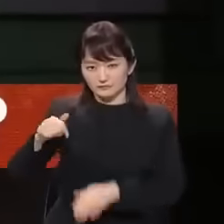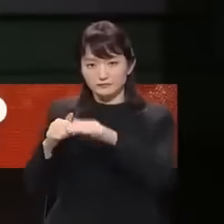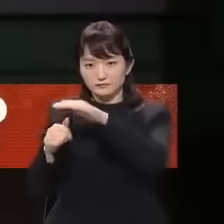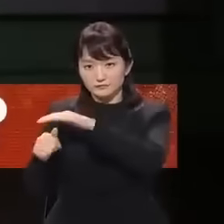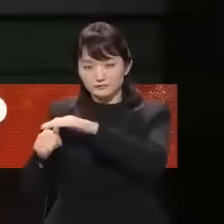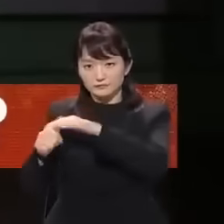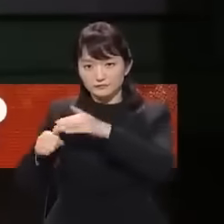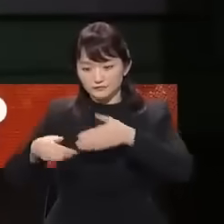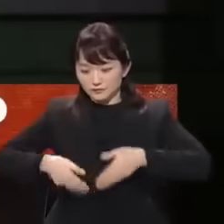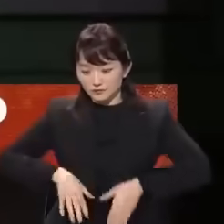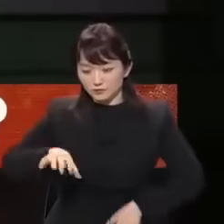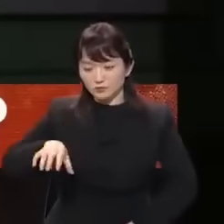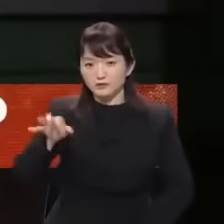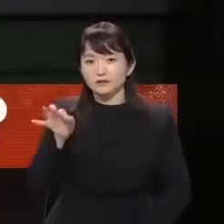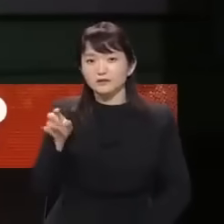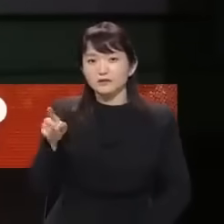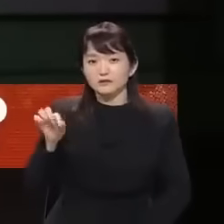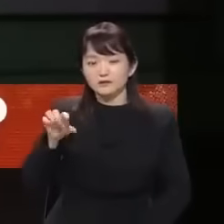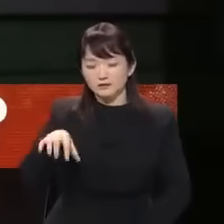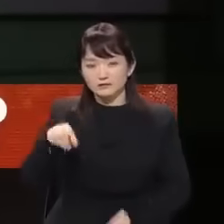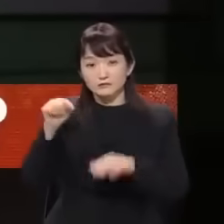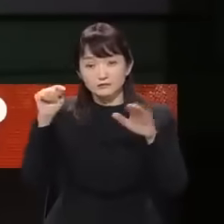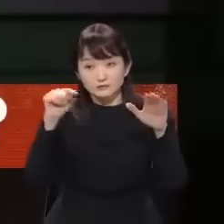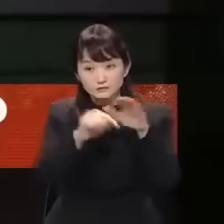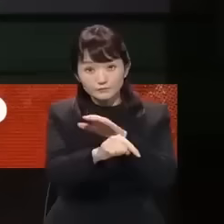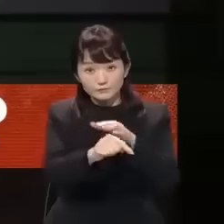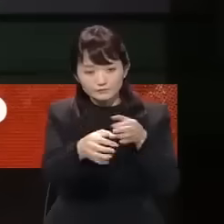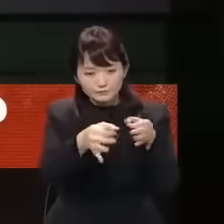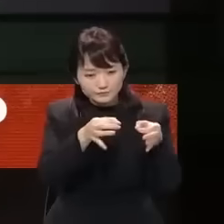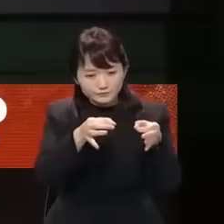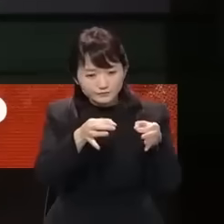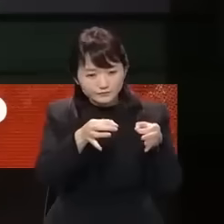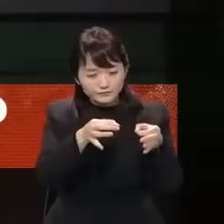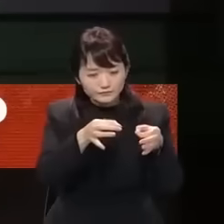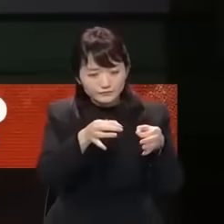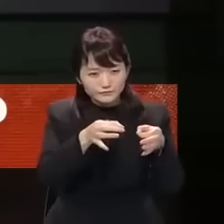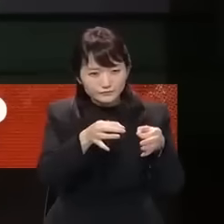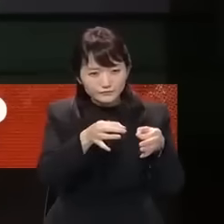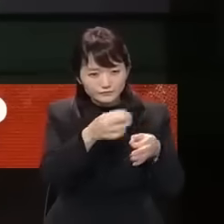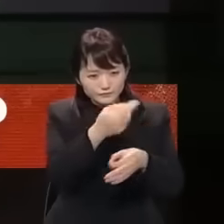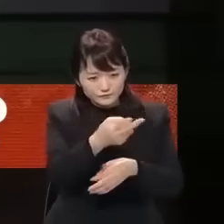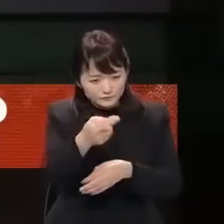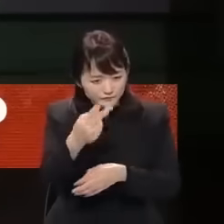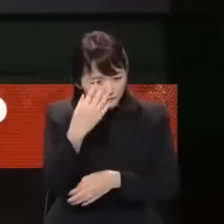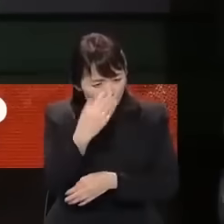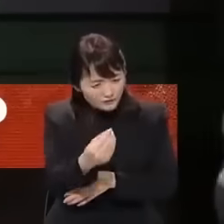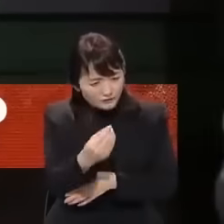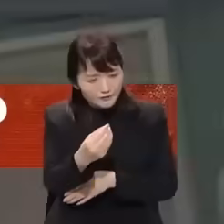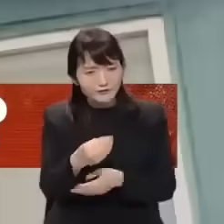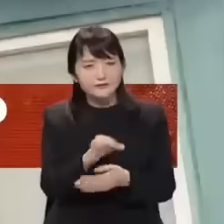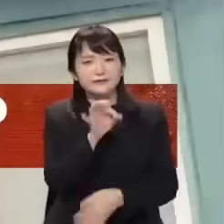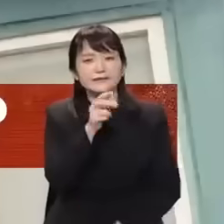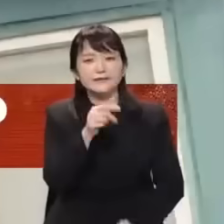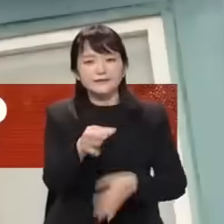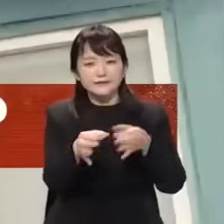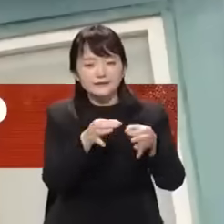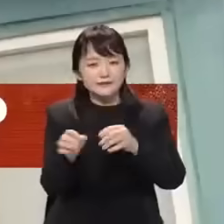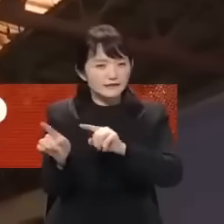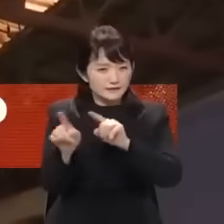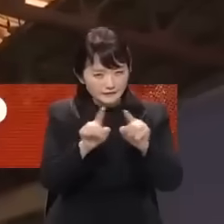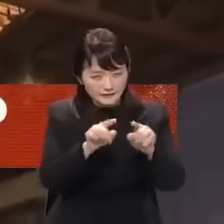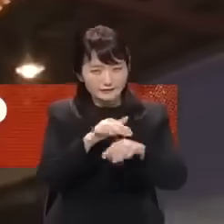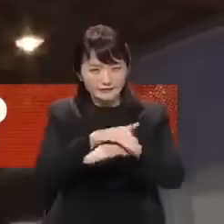고양이 예산입니다 예산을 방문했다가 시장 내에 빈점포 굉장히 많은 것을 보고 예산 시장 살리기이 프로젝트에 돌입을